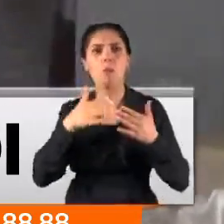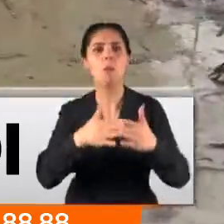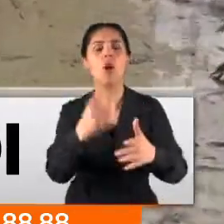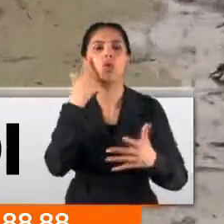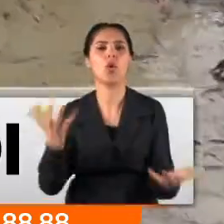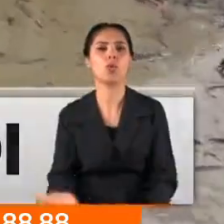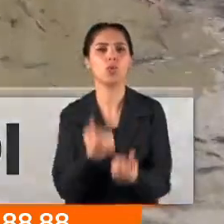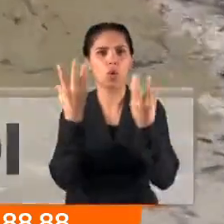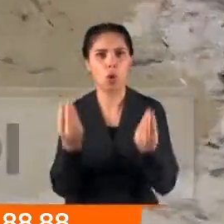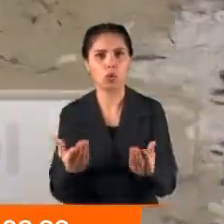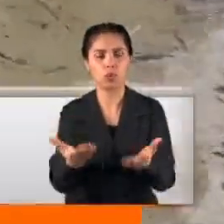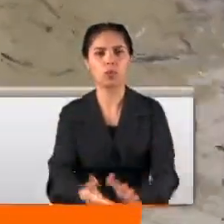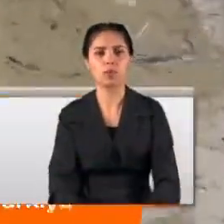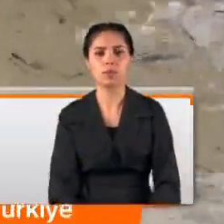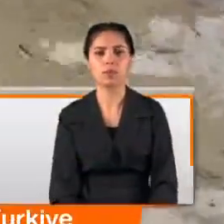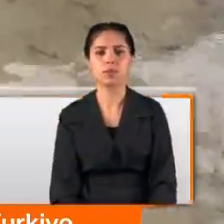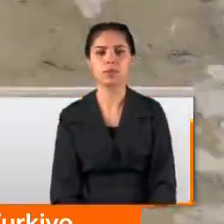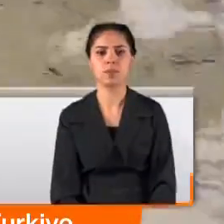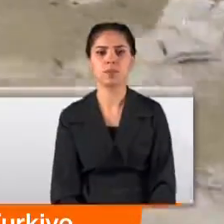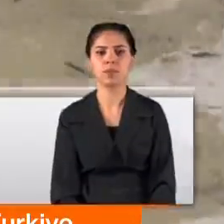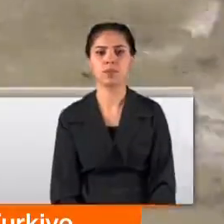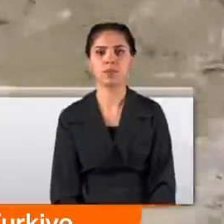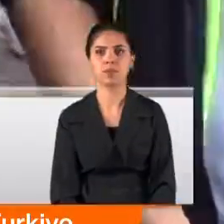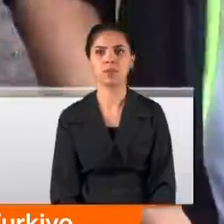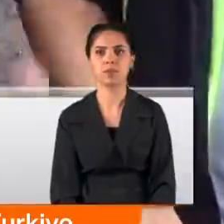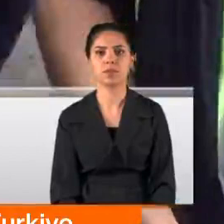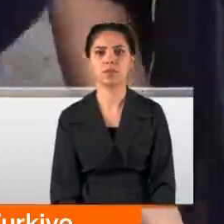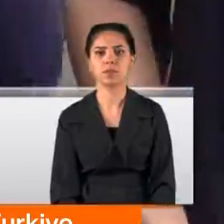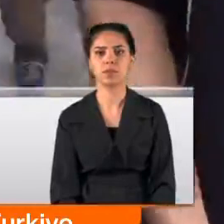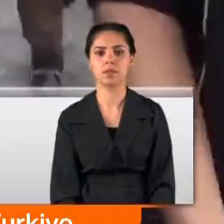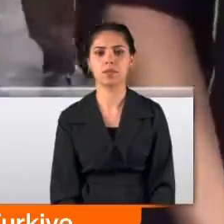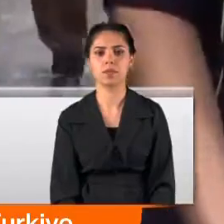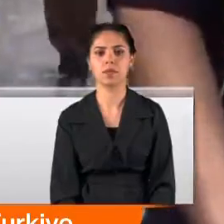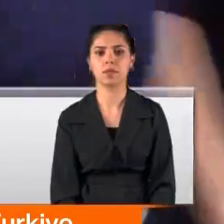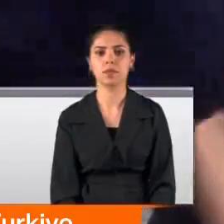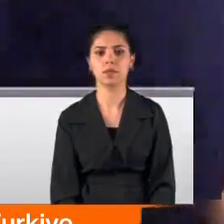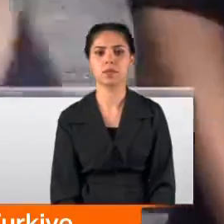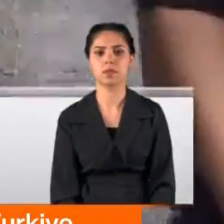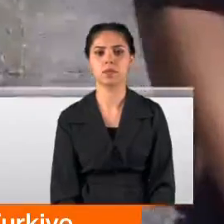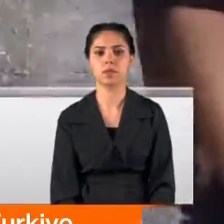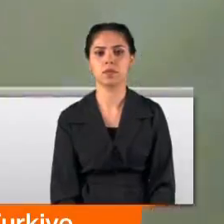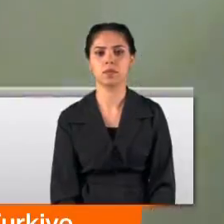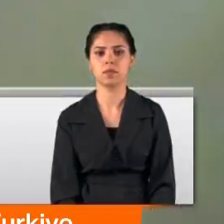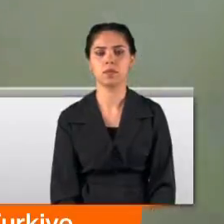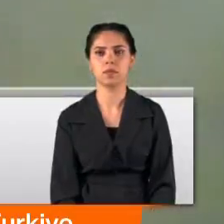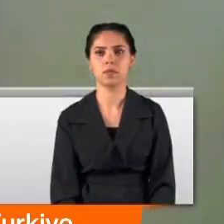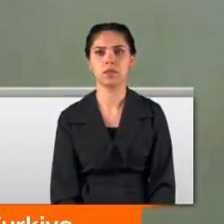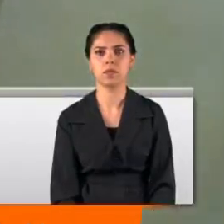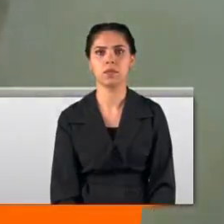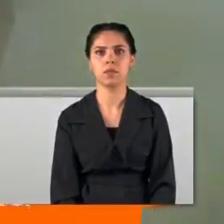kurtarıldı. Evden yaşayamadım, alt kat doldu suyla.